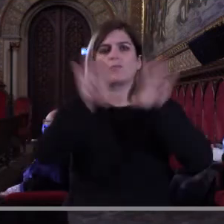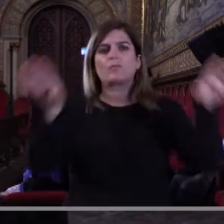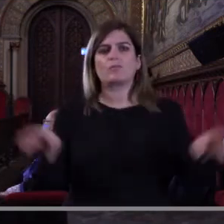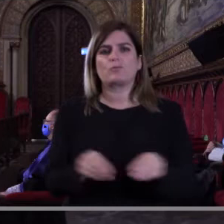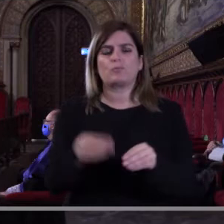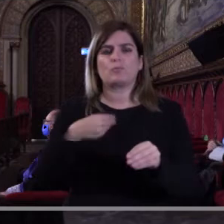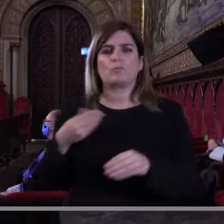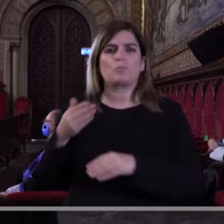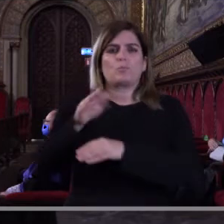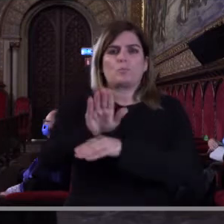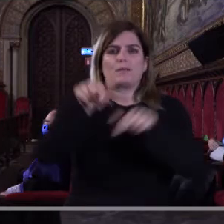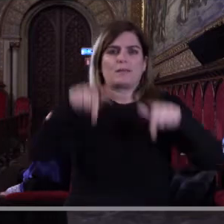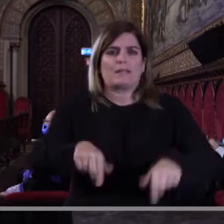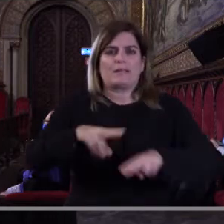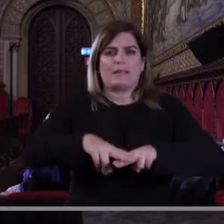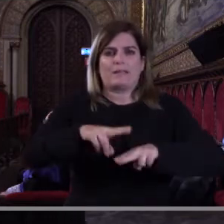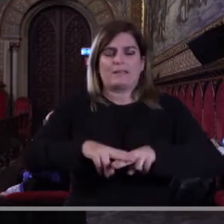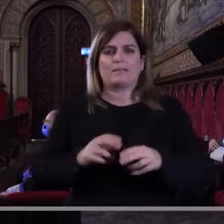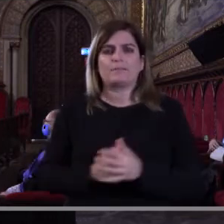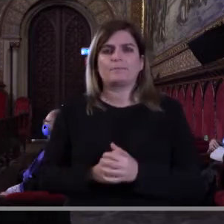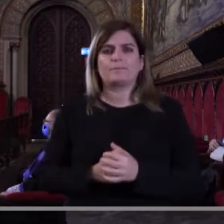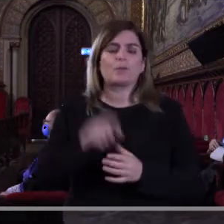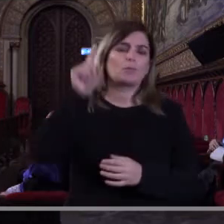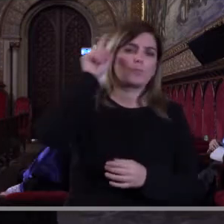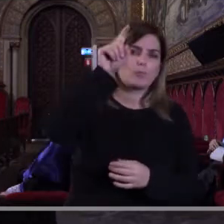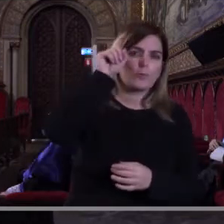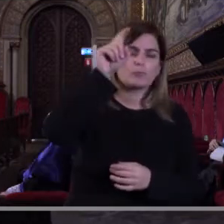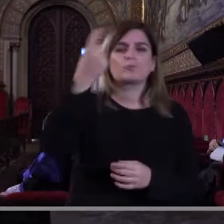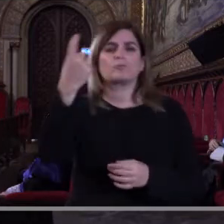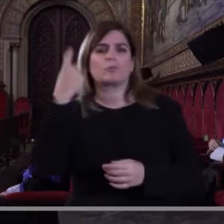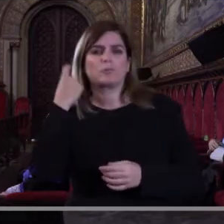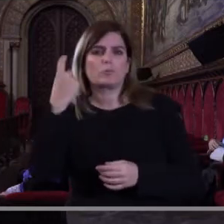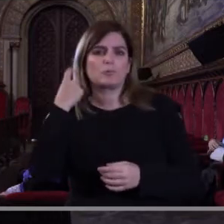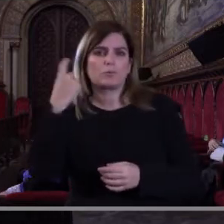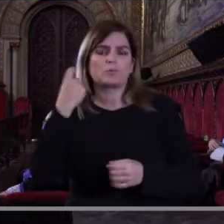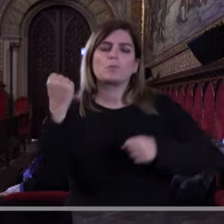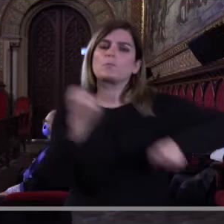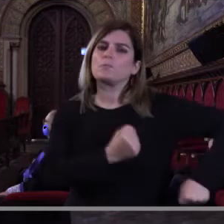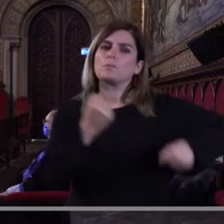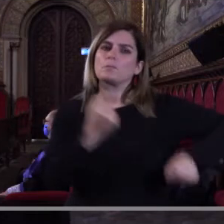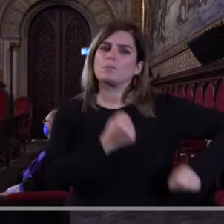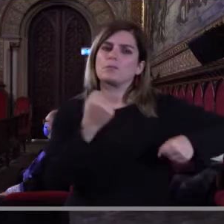volgut presentar en aquest acte. Professorat, estudiants i